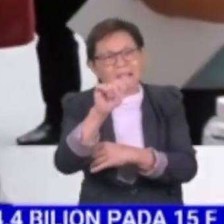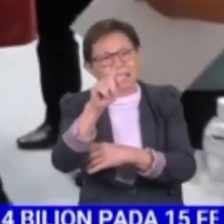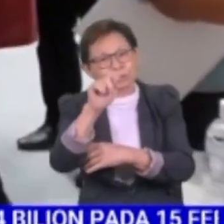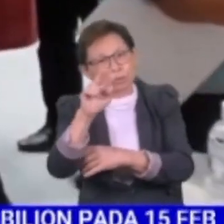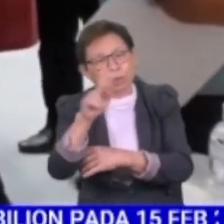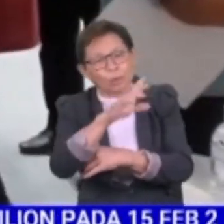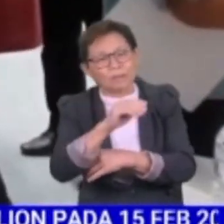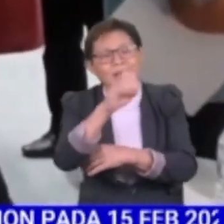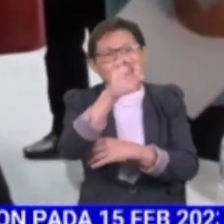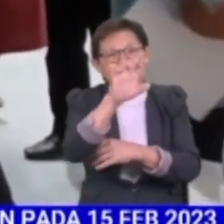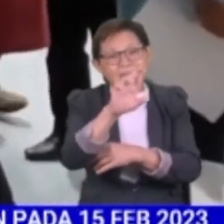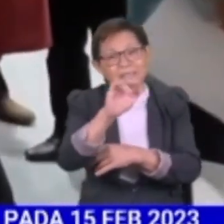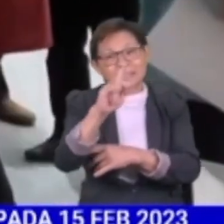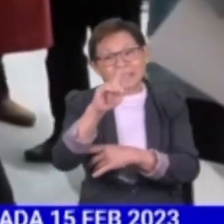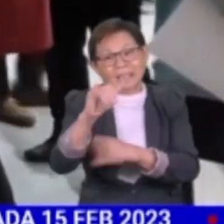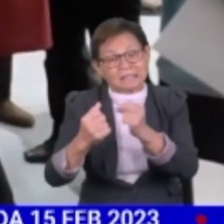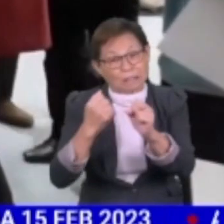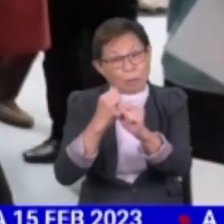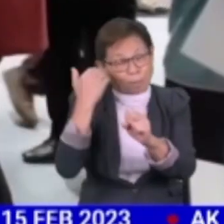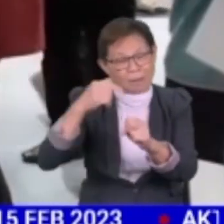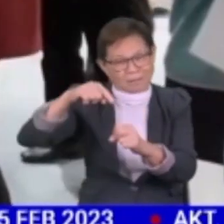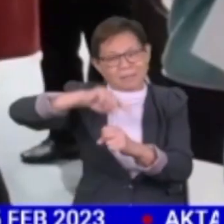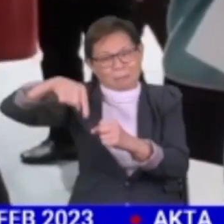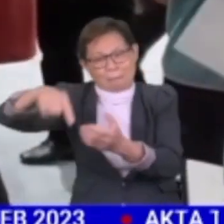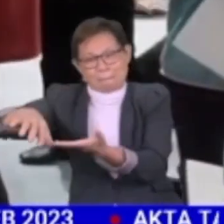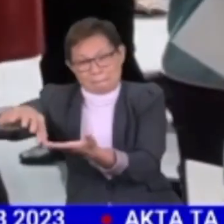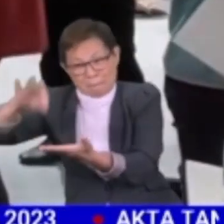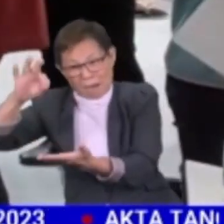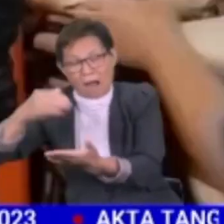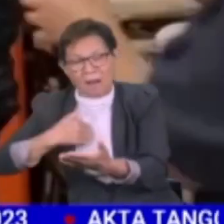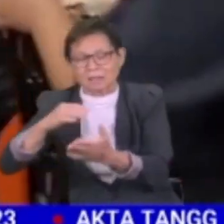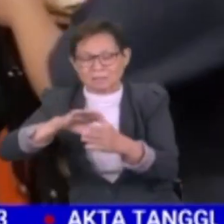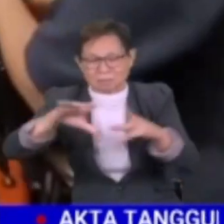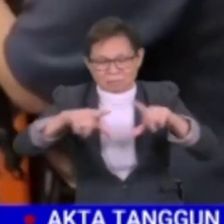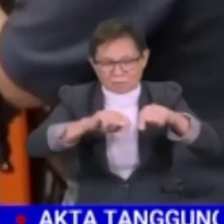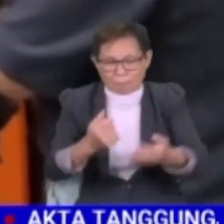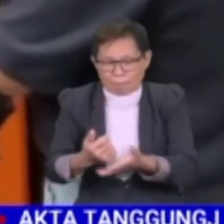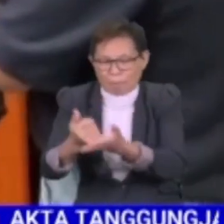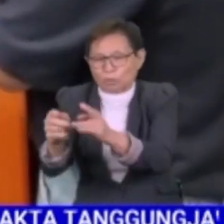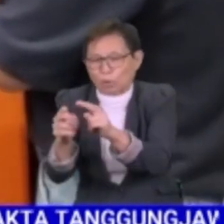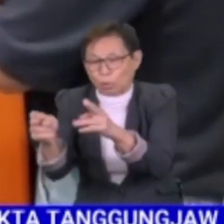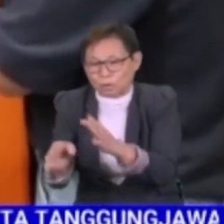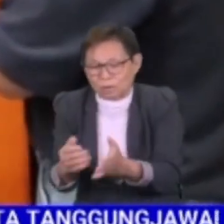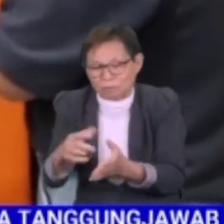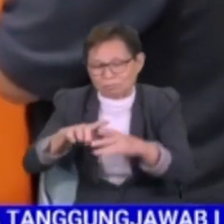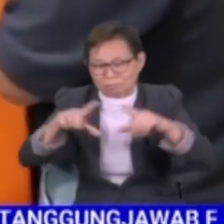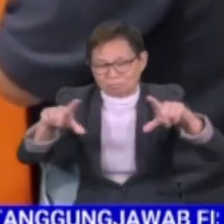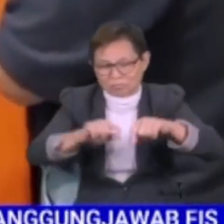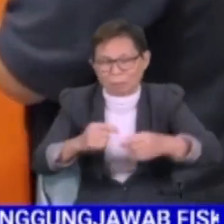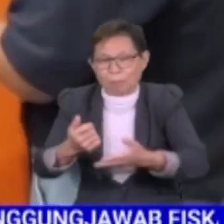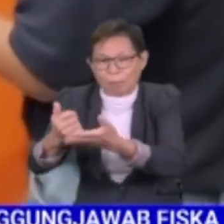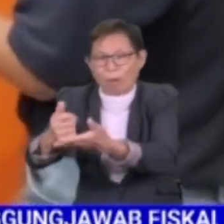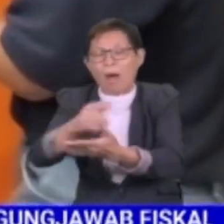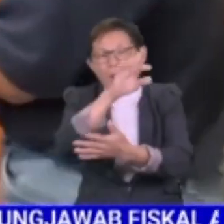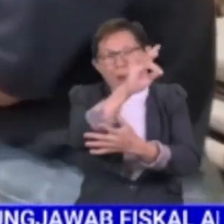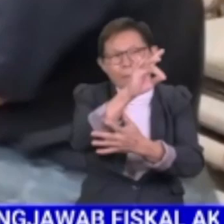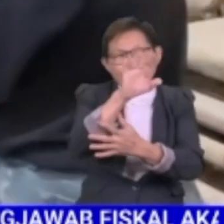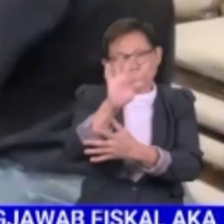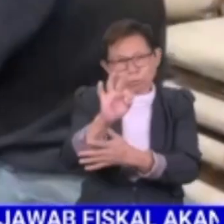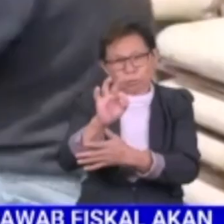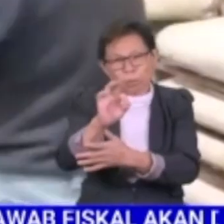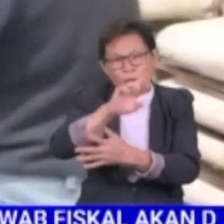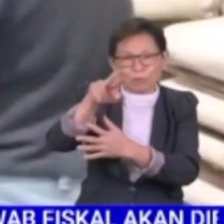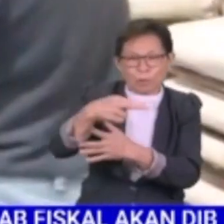tahun lepas pada majelis tersebut beliau turut menyampaikan cek bantuan ke usaha warna Sedangkan ini seramai